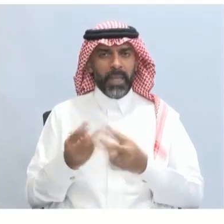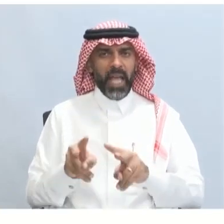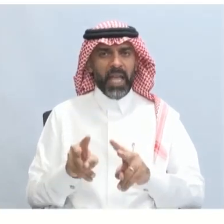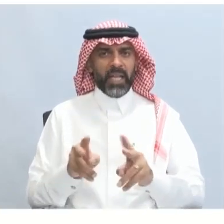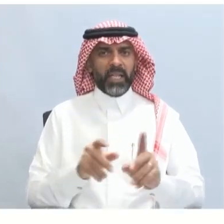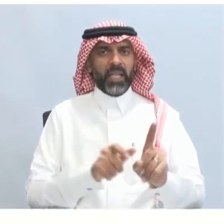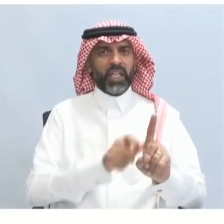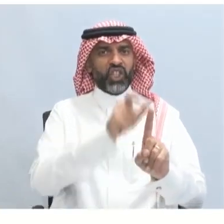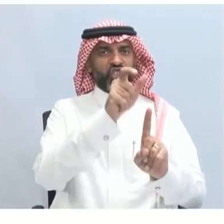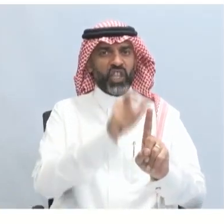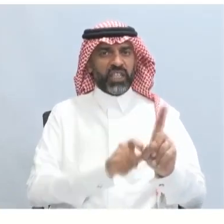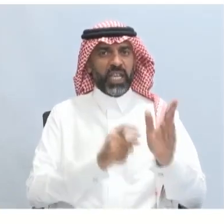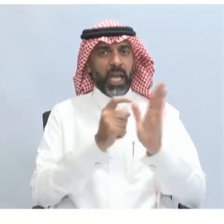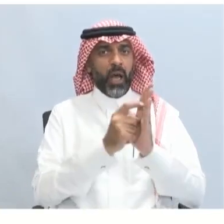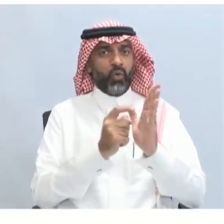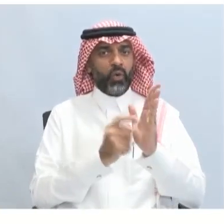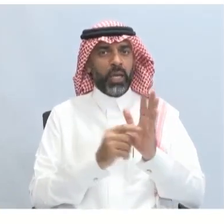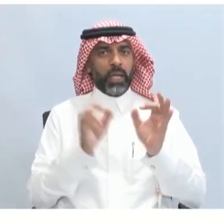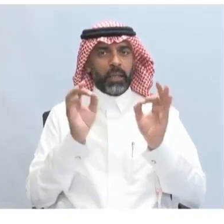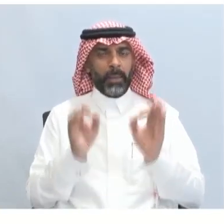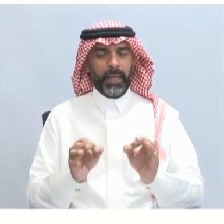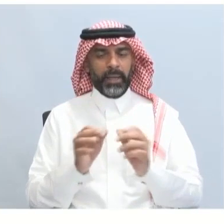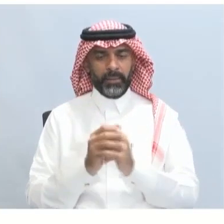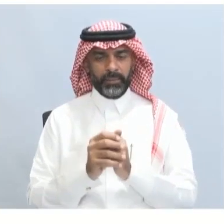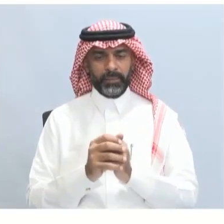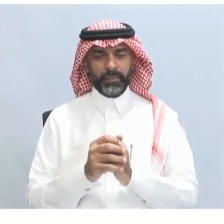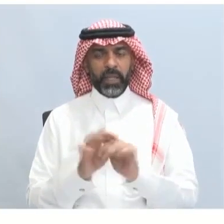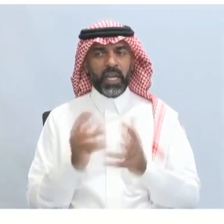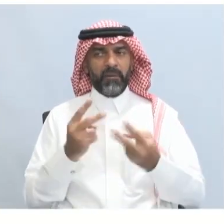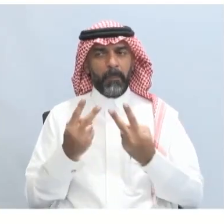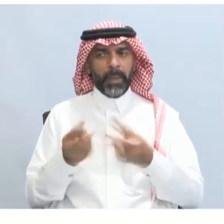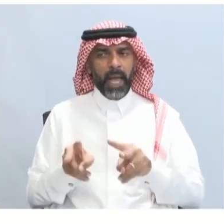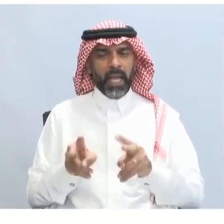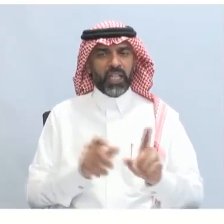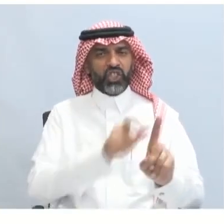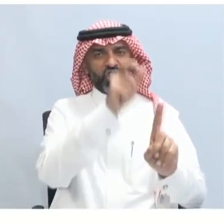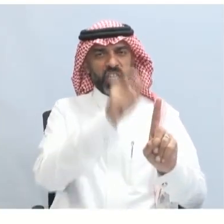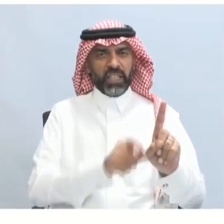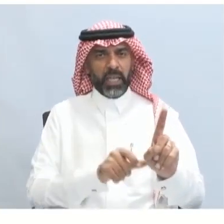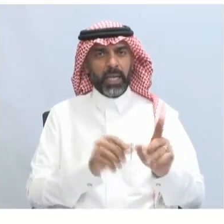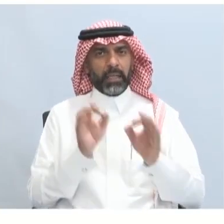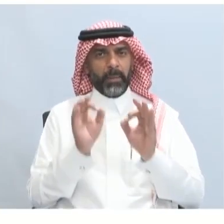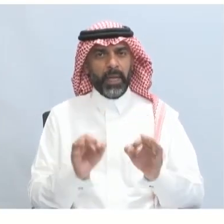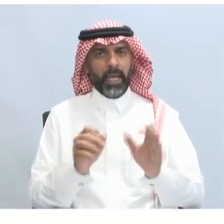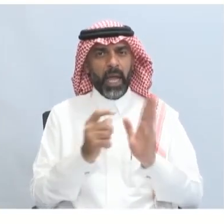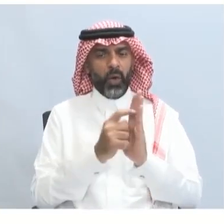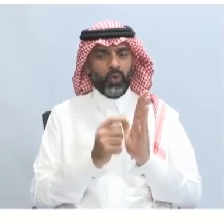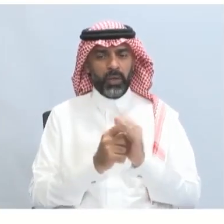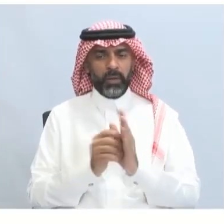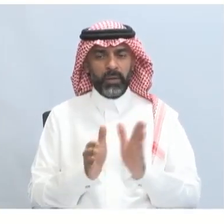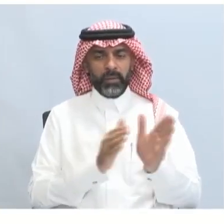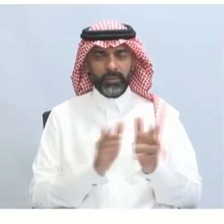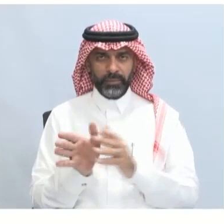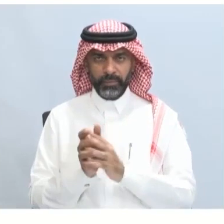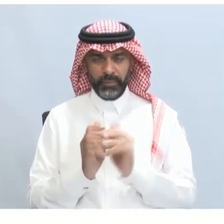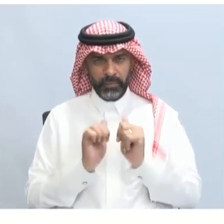القانونيه الطبيعيه ما هي او كيف كانت بدايه الشخصيه الطبيعيه القانونيه هنا في هذا